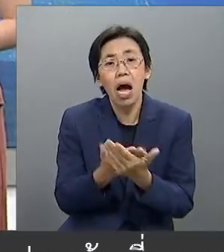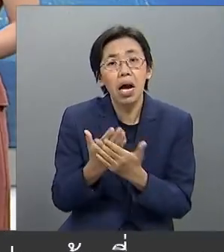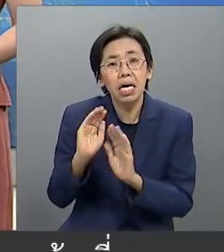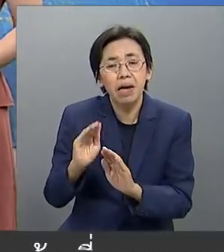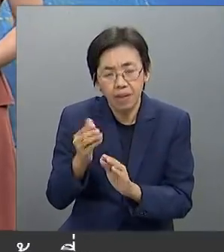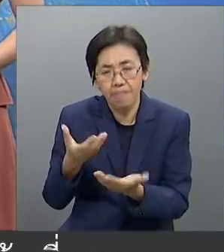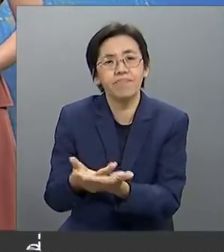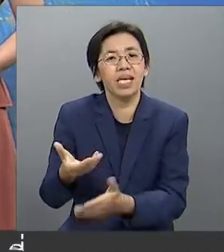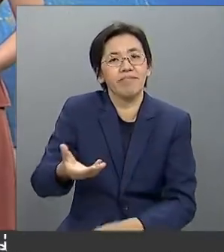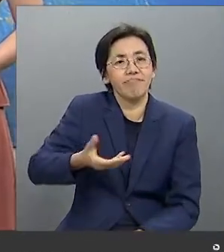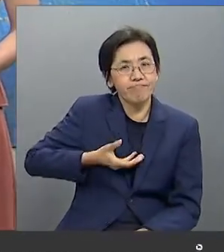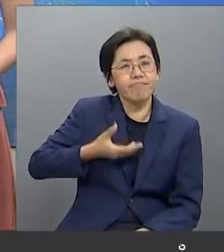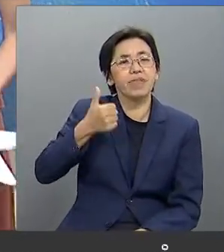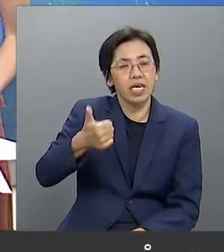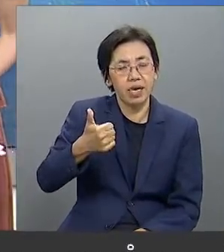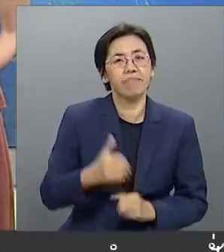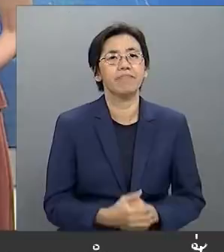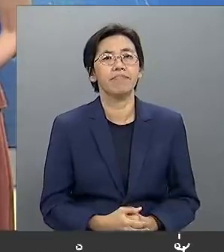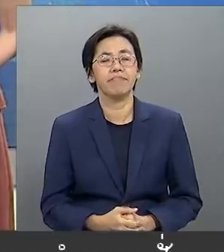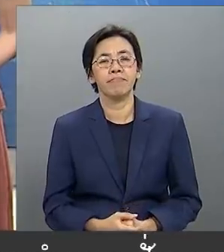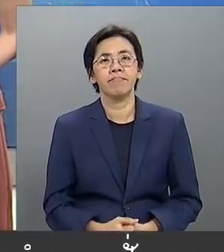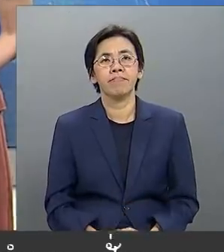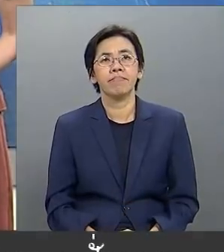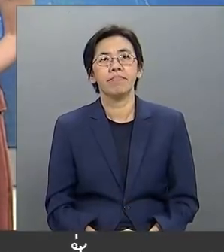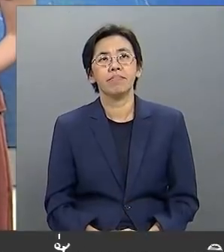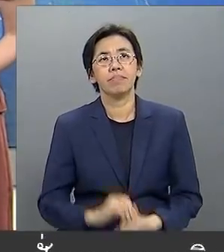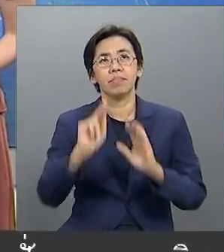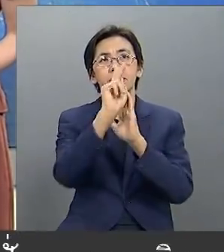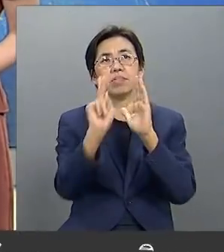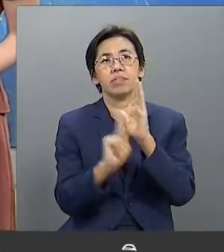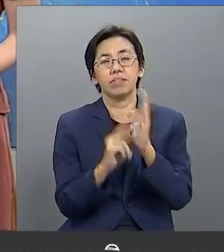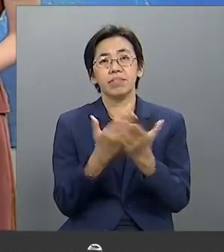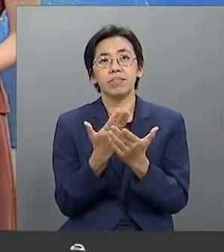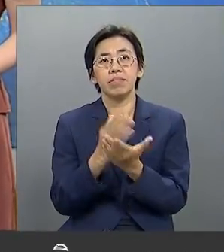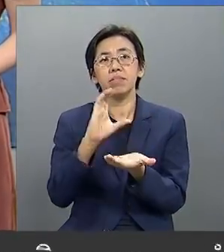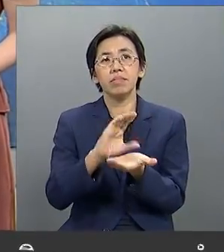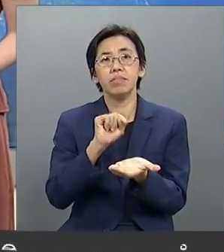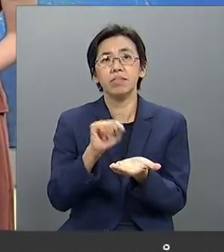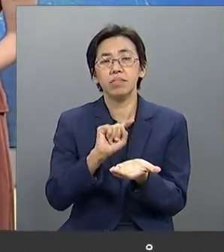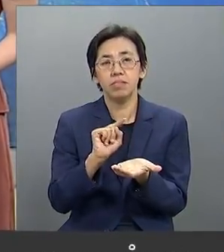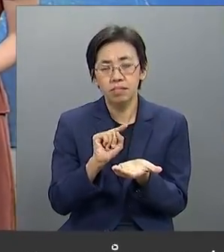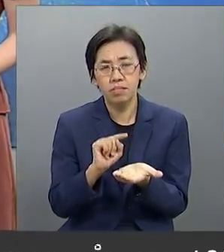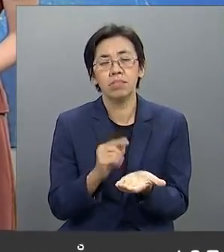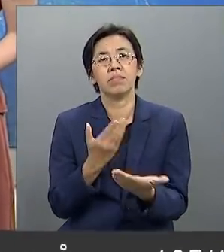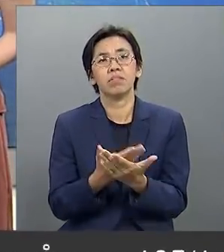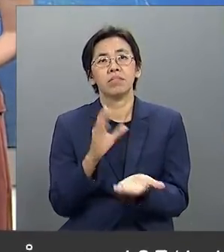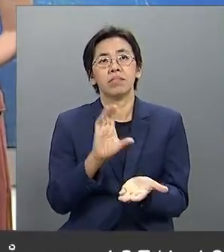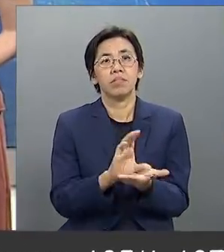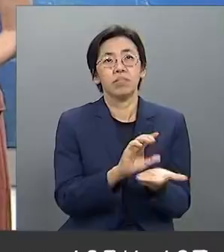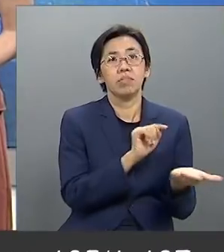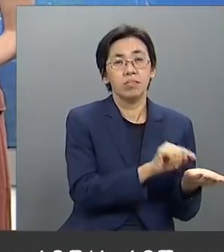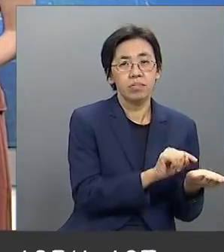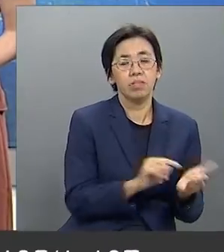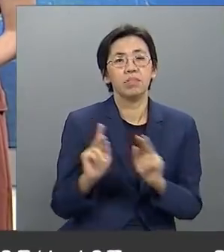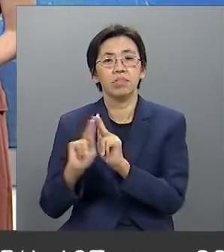ขอทั้งหมดมาเลยก็ได้ค่ะร่างกฎหมายกองทุนจิมาคู่กับร่างกฎหมายอีกฉบับหนึ่งก็คือการตั้งกรรมการนโยบาย